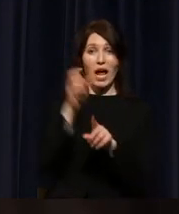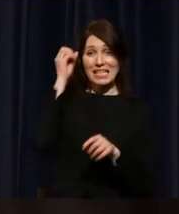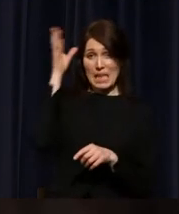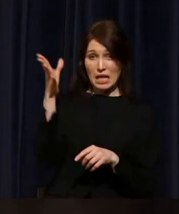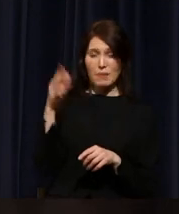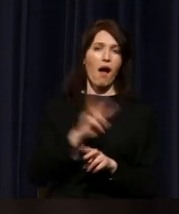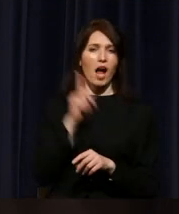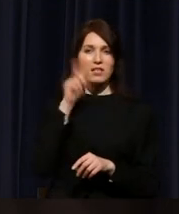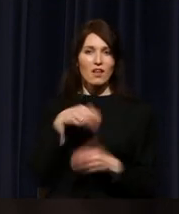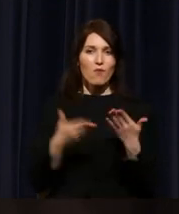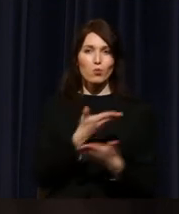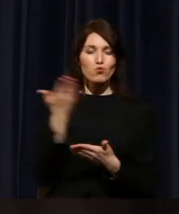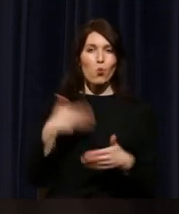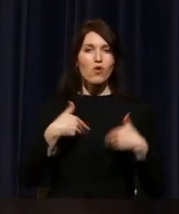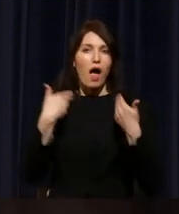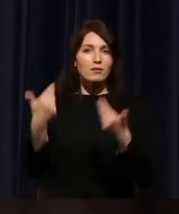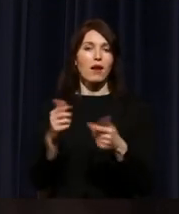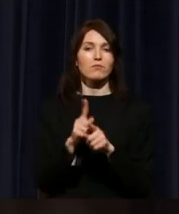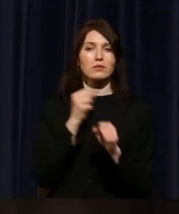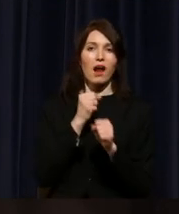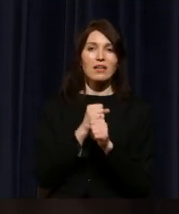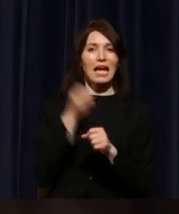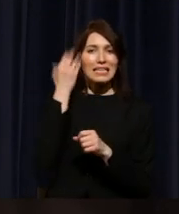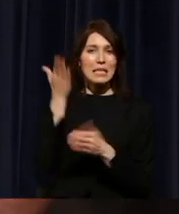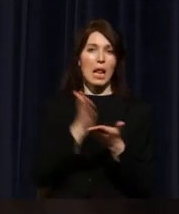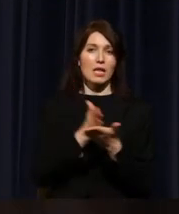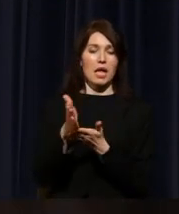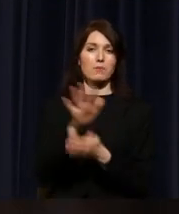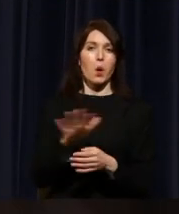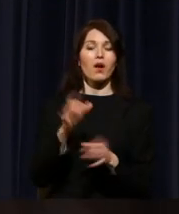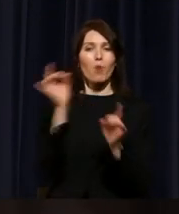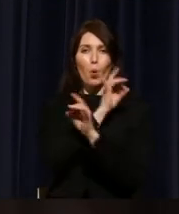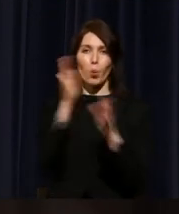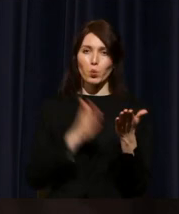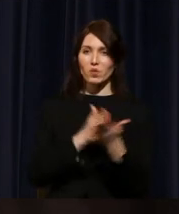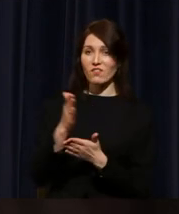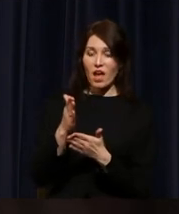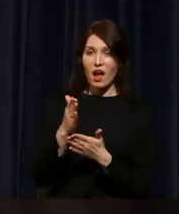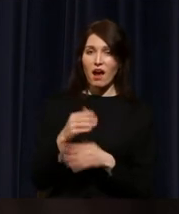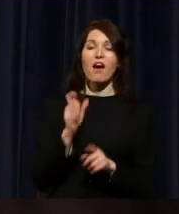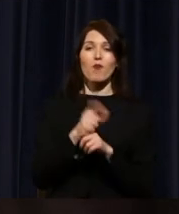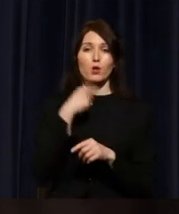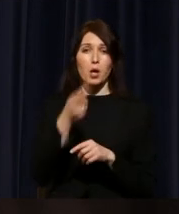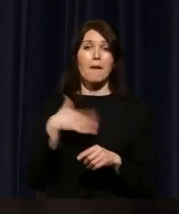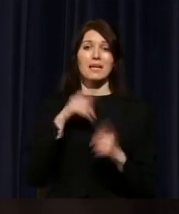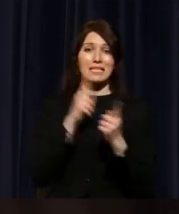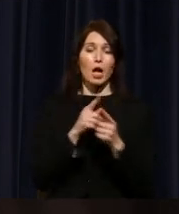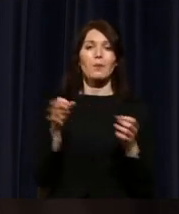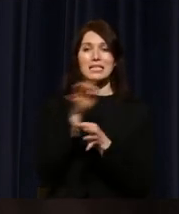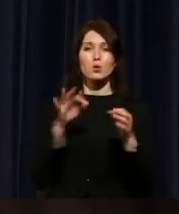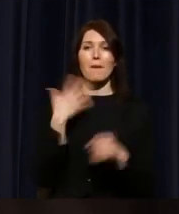Kas zina, varbūt jūs aicinājums ir darboties izglītības lauciņā, kultūras sfērā. Atsakot, mēs tiekamies diskusijā